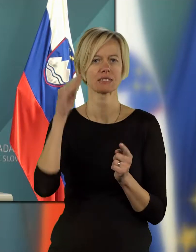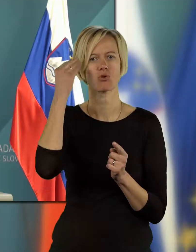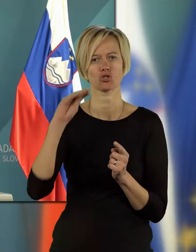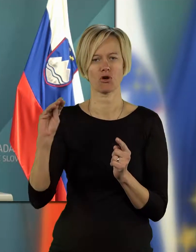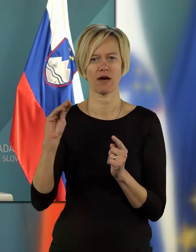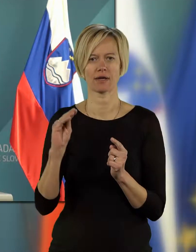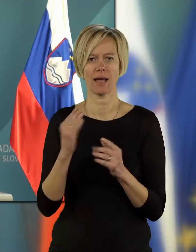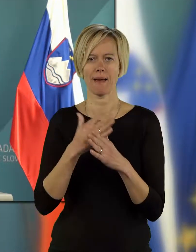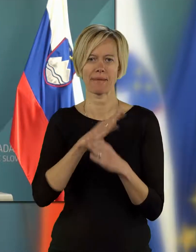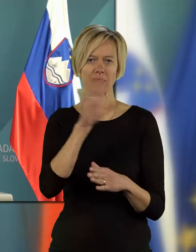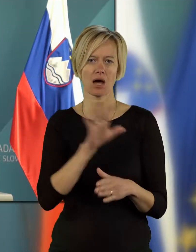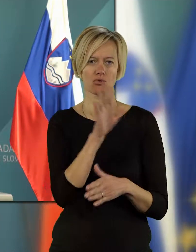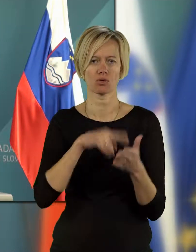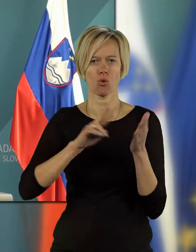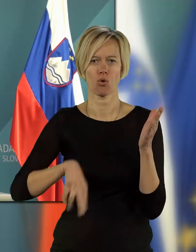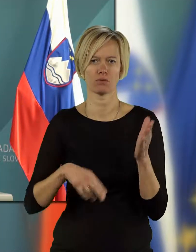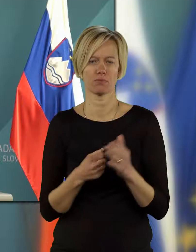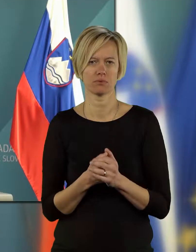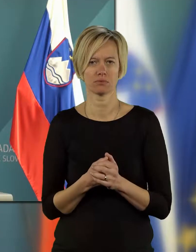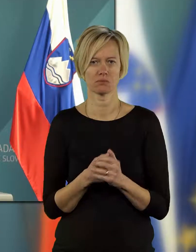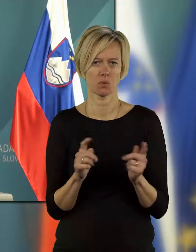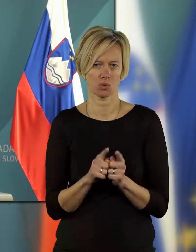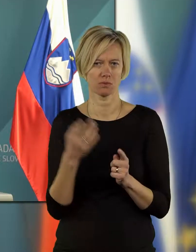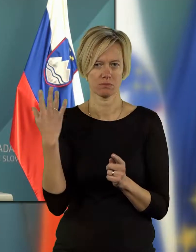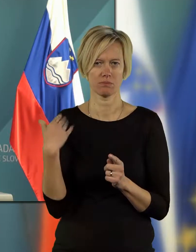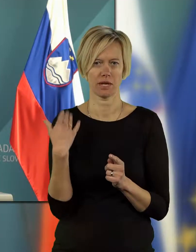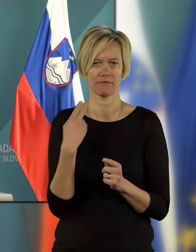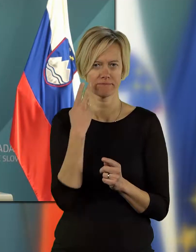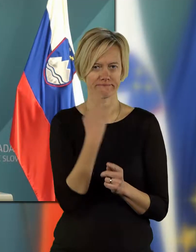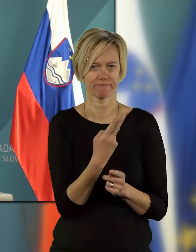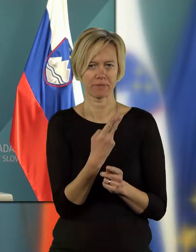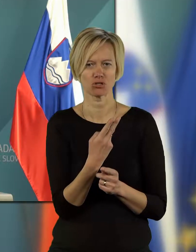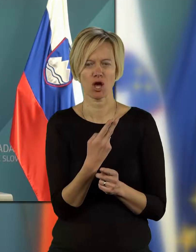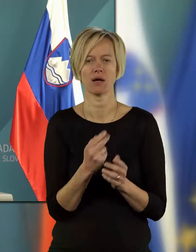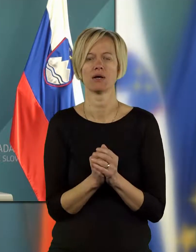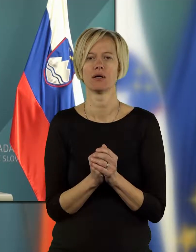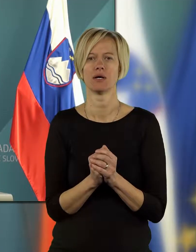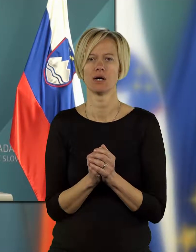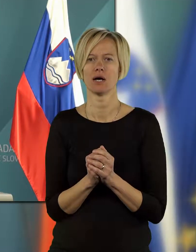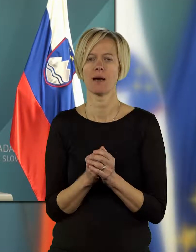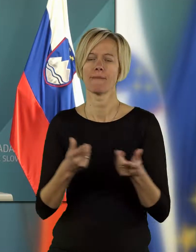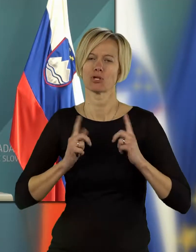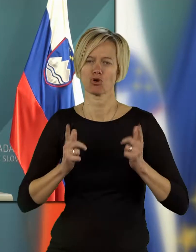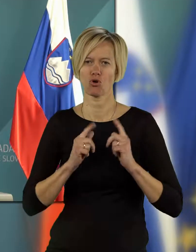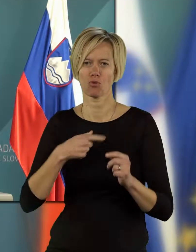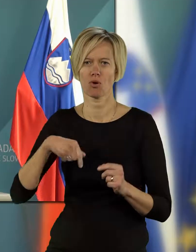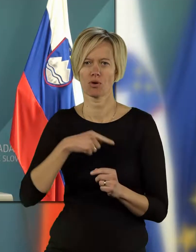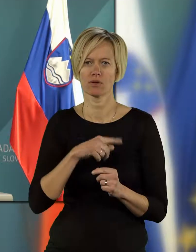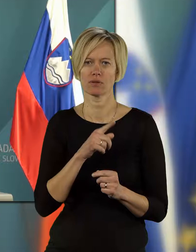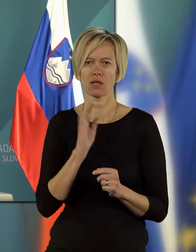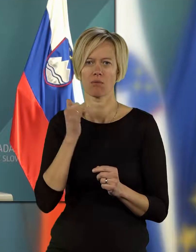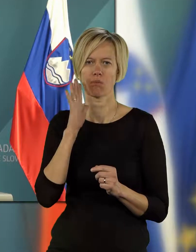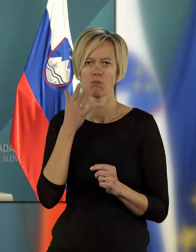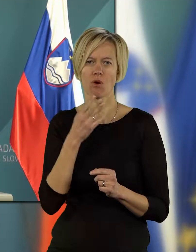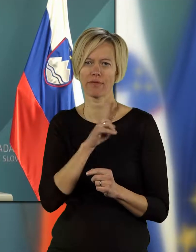takega nespoštovanja mednarodnih pogodb, kot smo jim priča. In pričakujem, da bomo ne glede